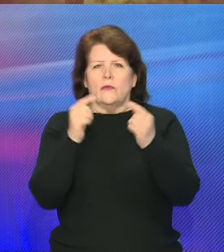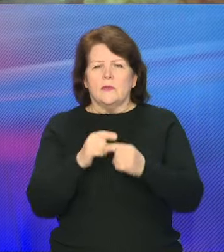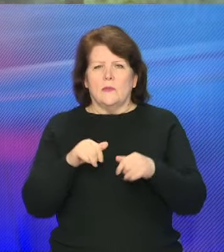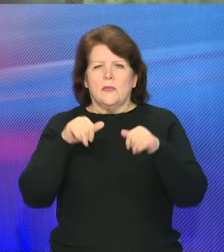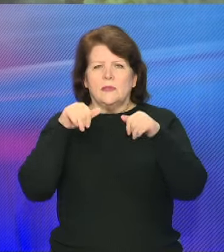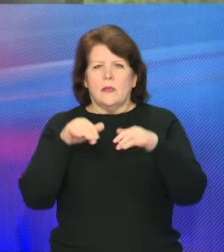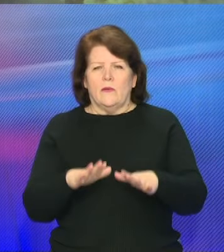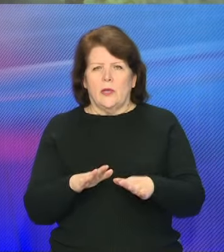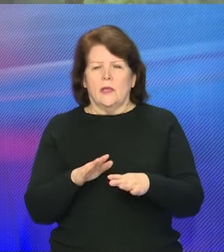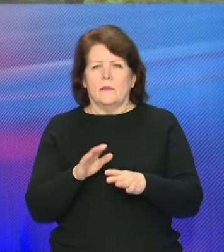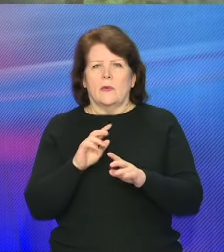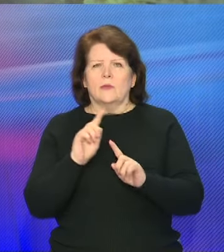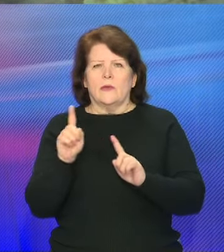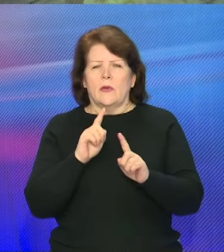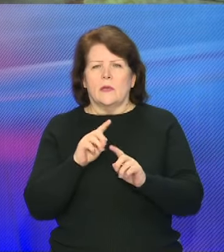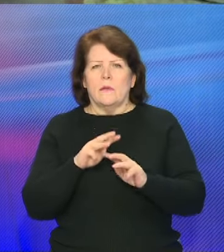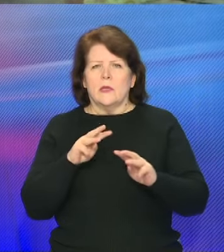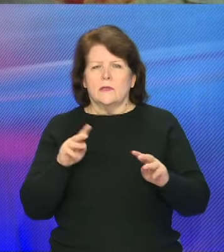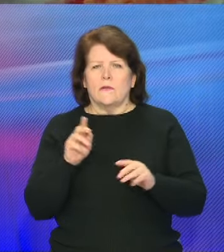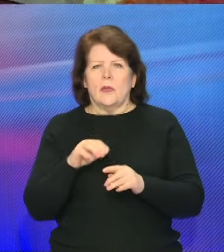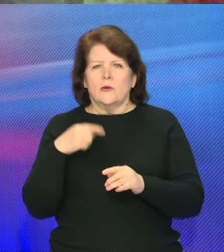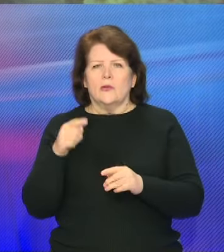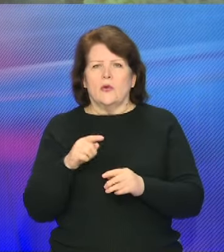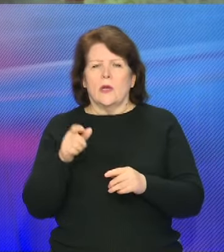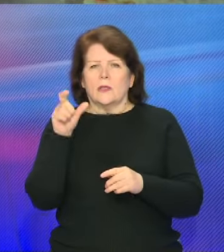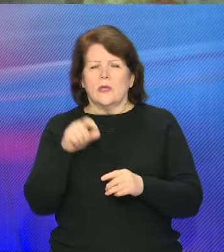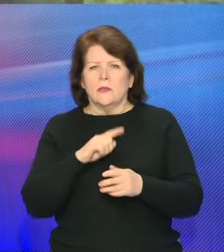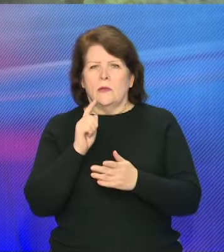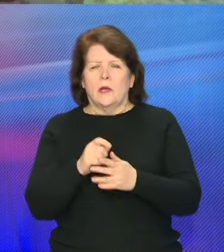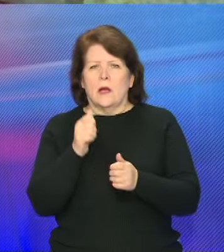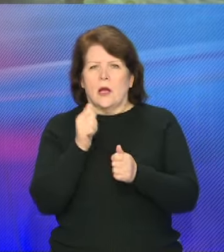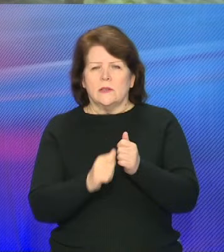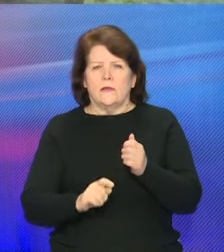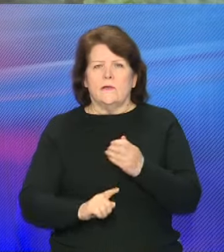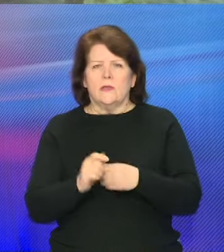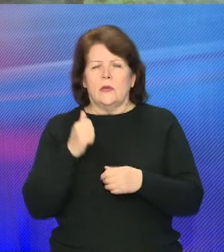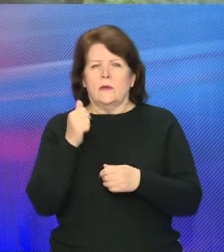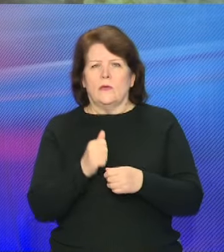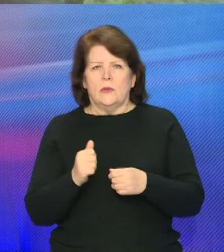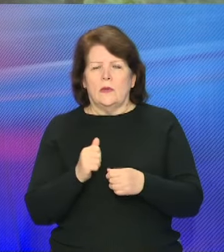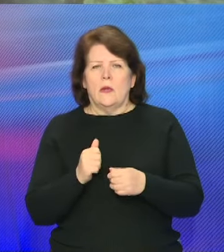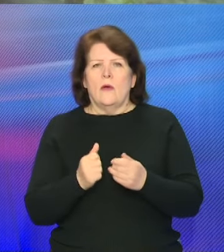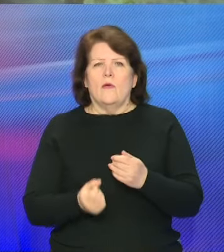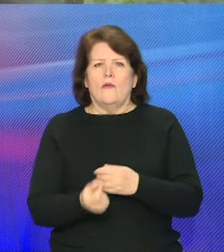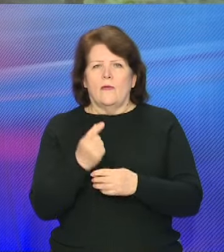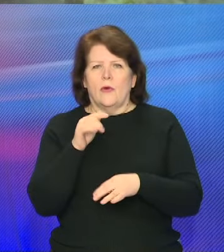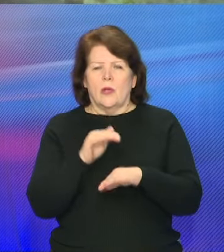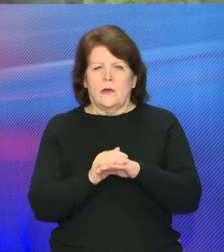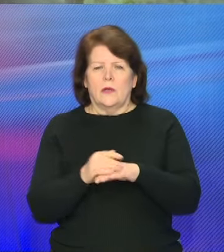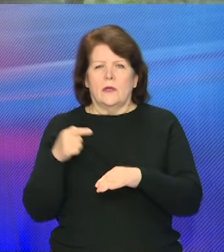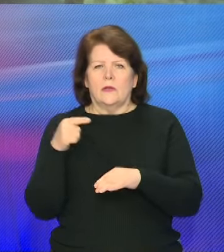міністрів Білорусі, але й громадянський обов'язок кожного. З початку цього року у Гродзенській області виявлені